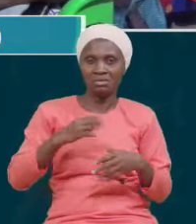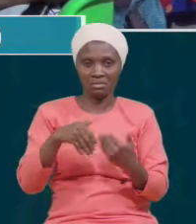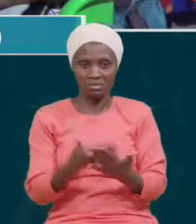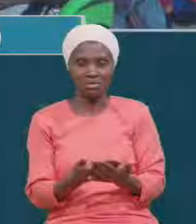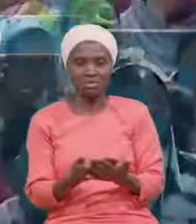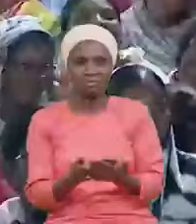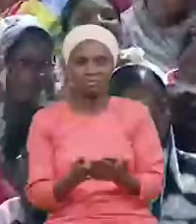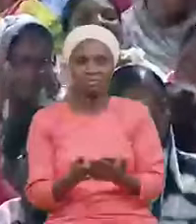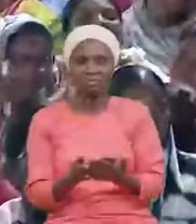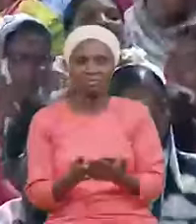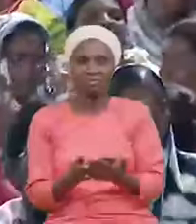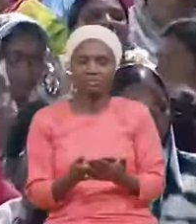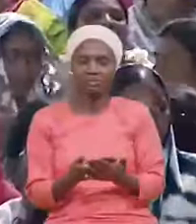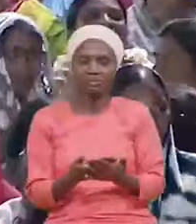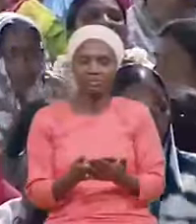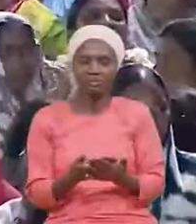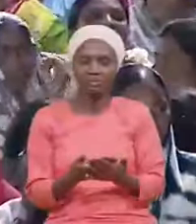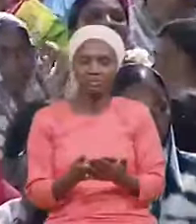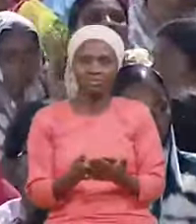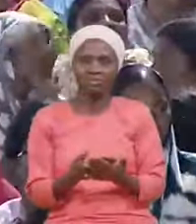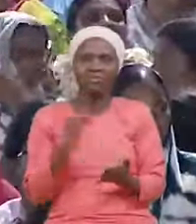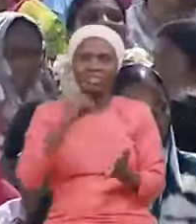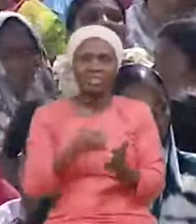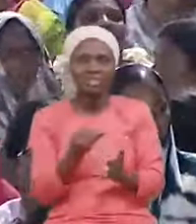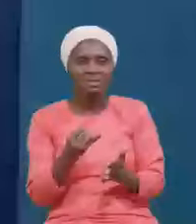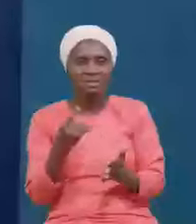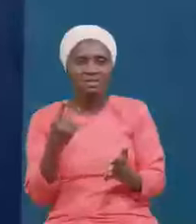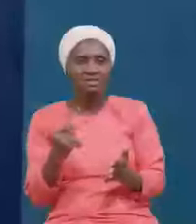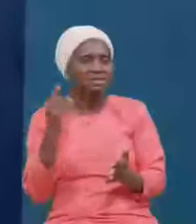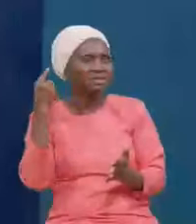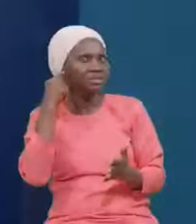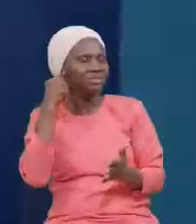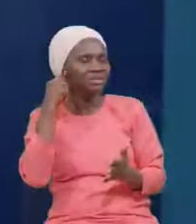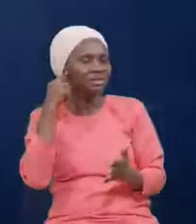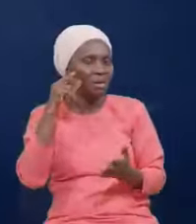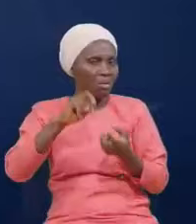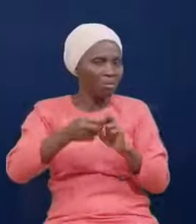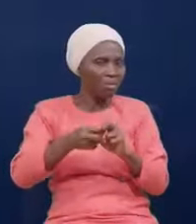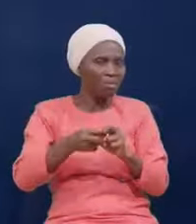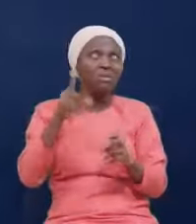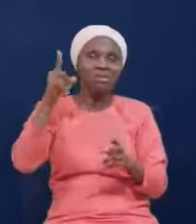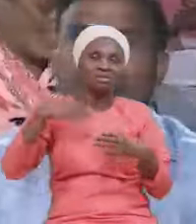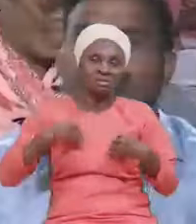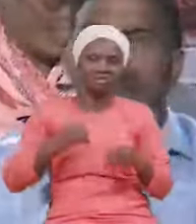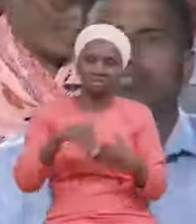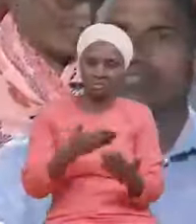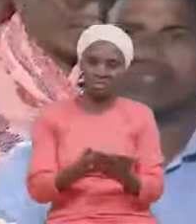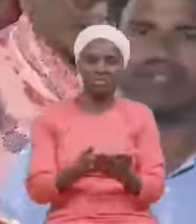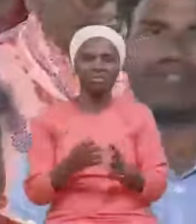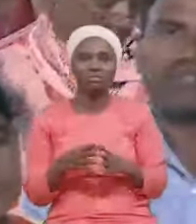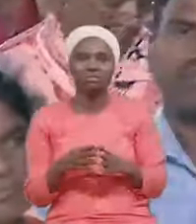అవయవ నిర్మాణ లోపమైనా స్వస్థపరిచాడు. Is it hearing problem? He healed all. వినికిడి సమస్య ఉన్న